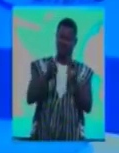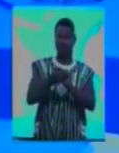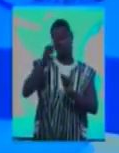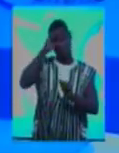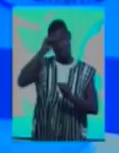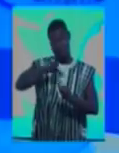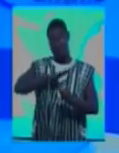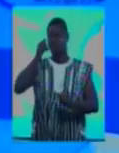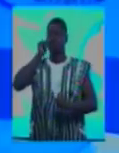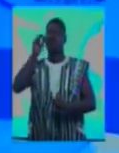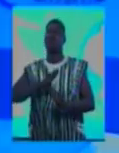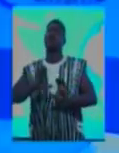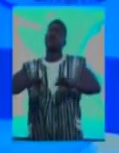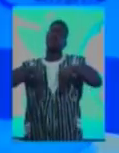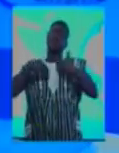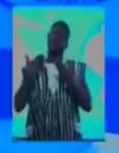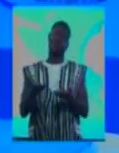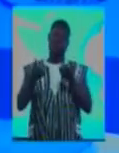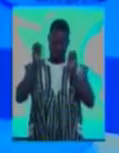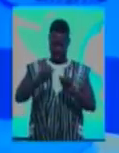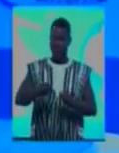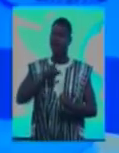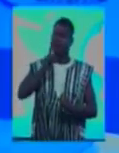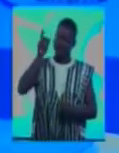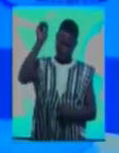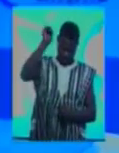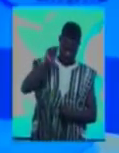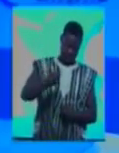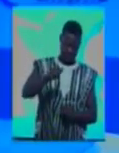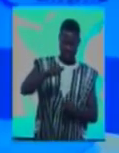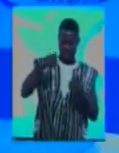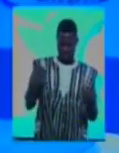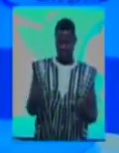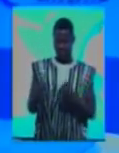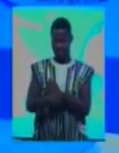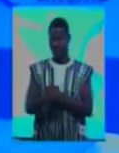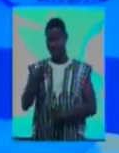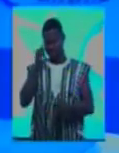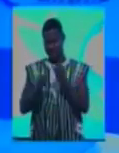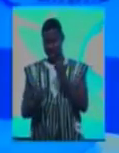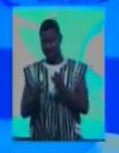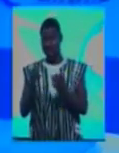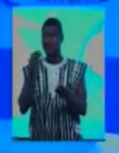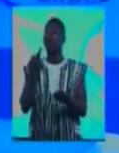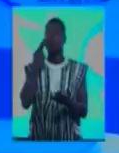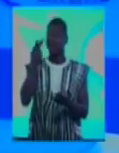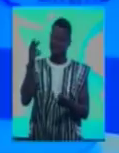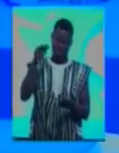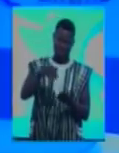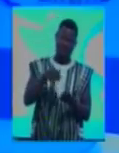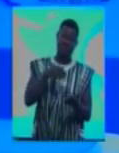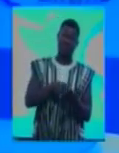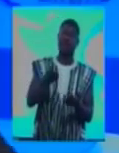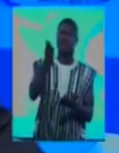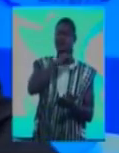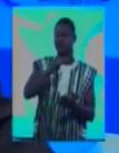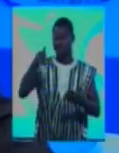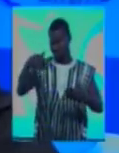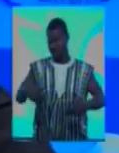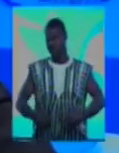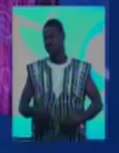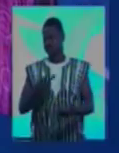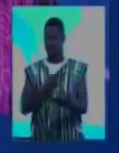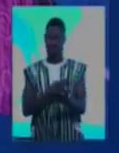femmes. Mais comment on peut être affirmatif aujourd'hui si de plus en plus les jeunes sont portés moins vers la